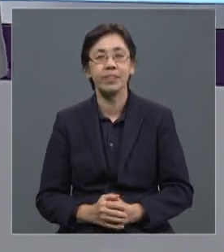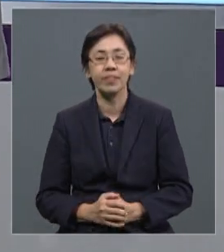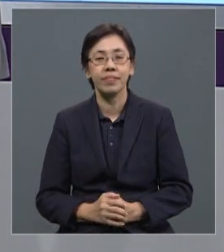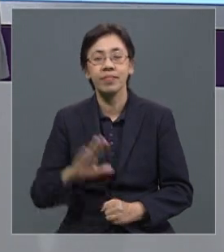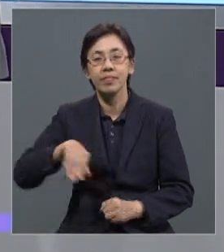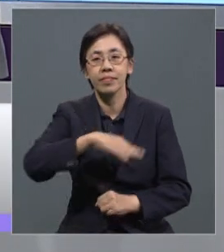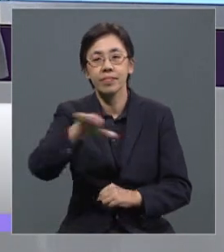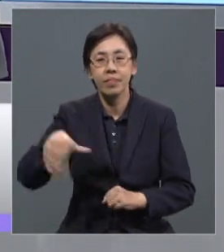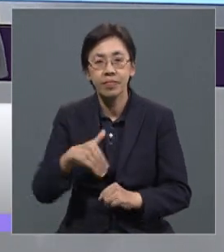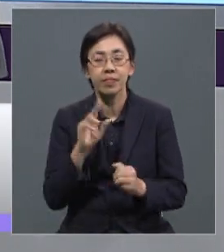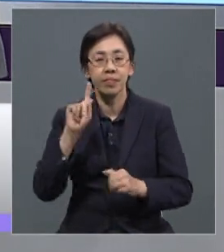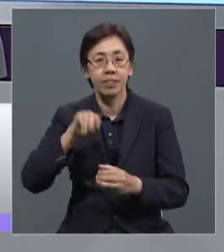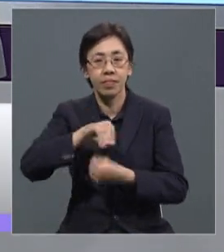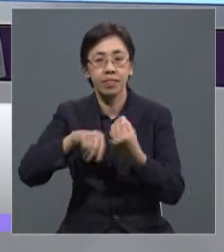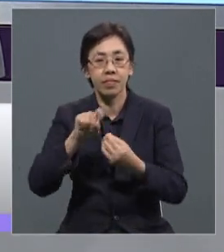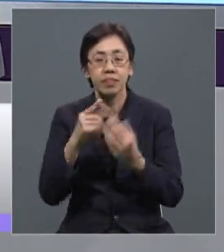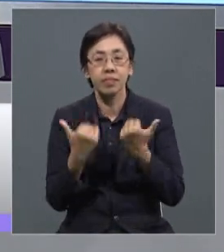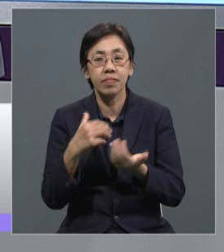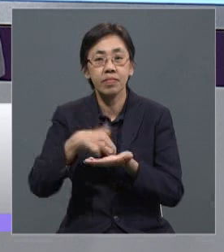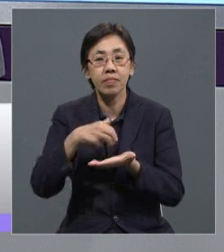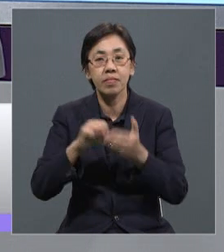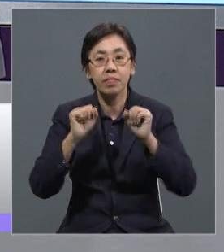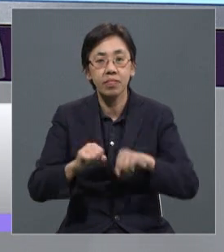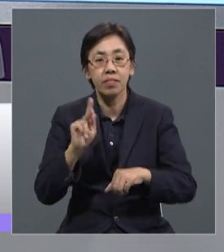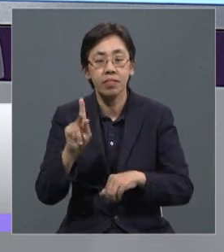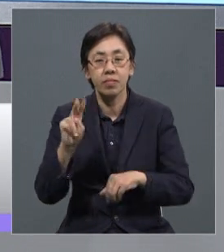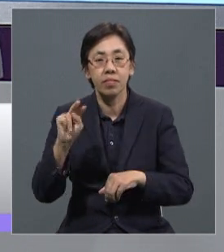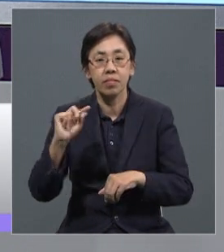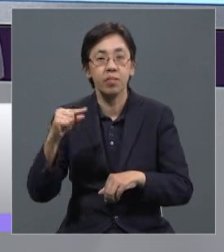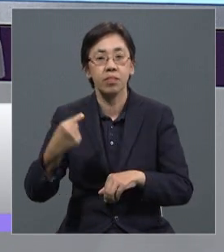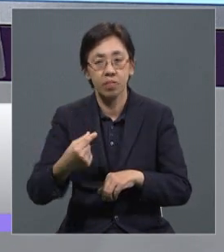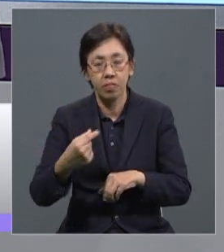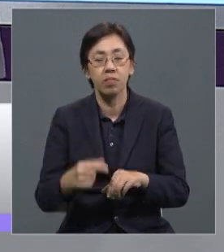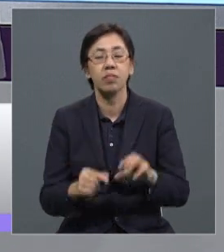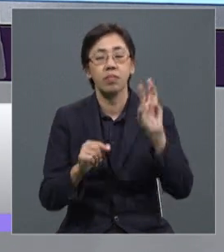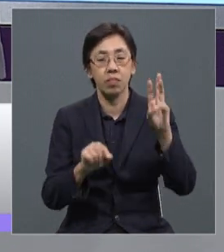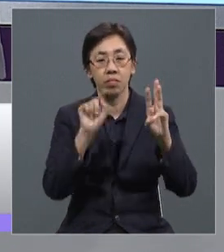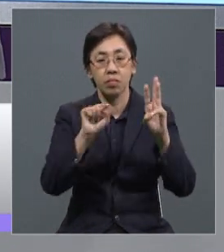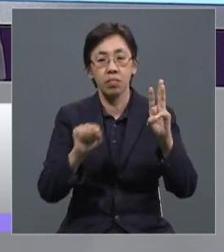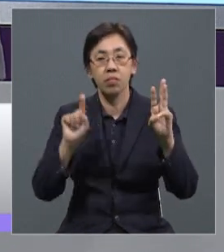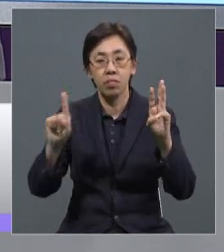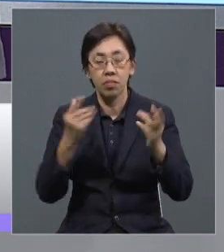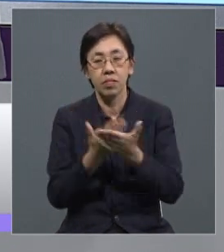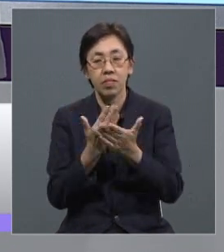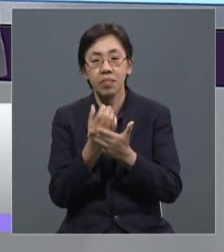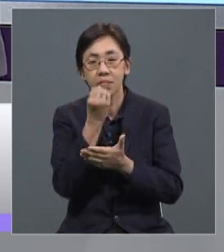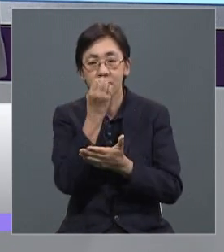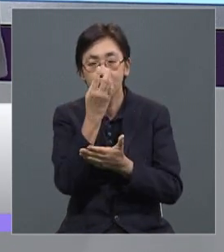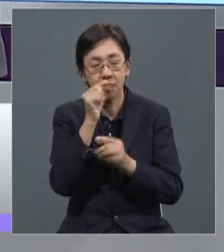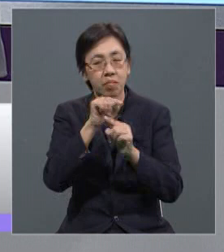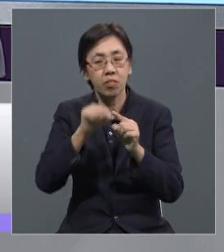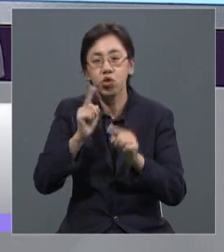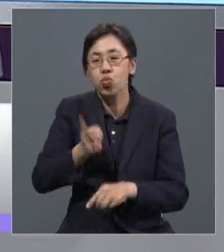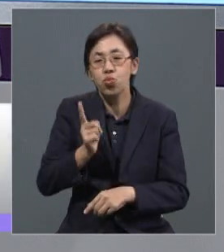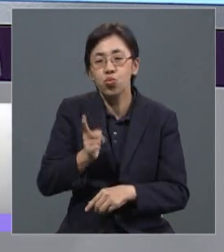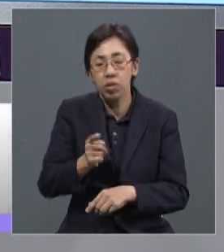สวัสดีครับคุณผู้ชมครับประเด็นเศรษฐกิจวันนี้มาดูรายละเอียดในมติกนง6ต่อ1นะครับให้คงอัตราดอกเบี้ยนโยบายต่อไปโดย